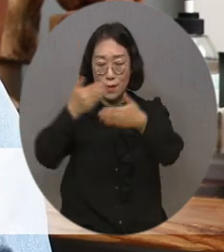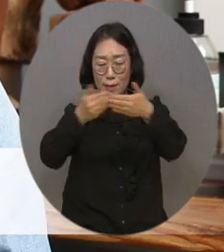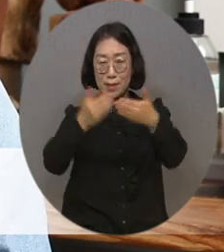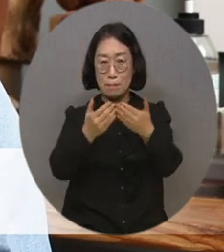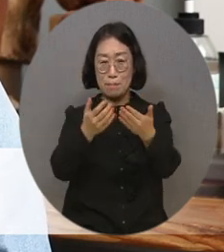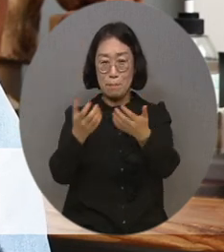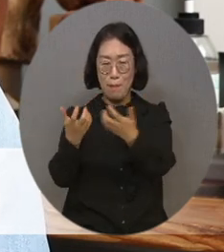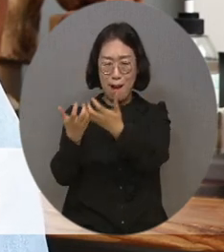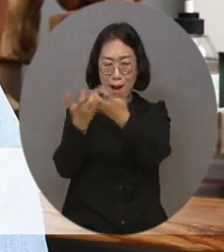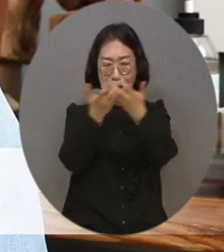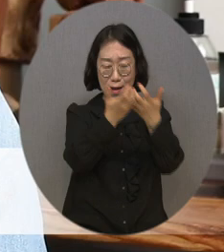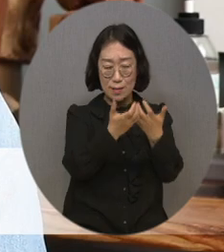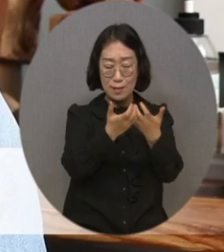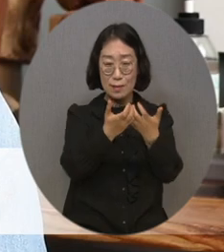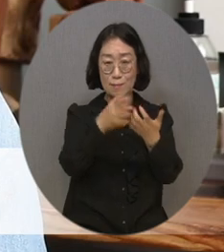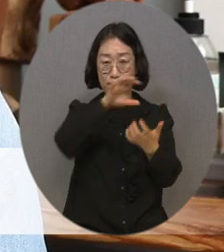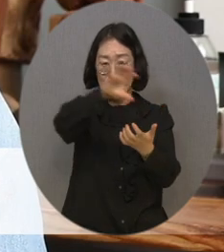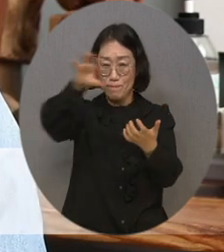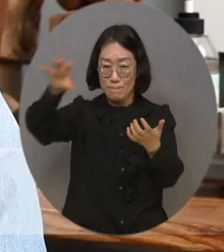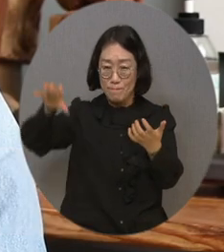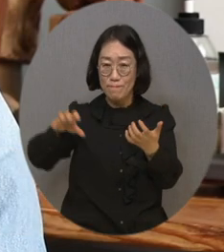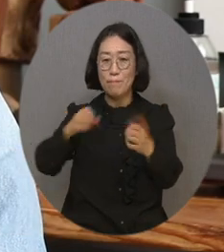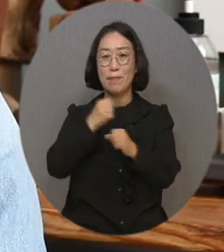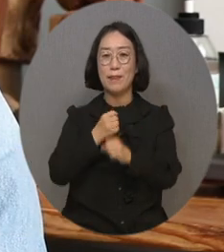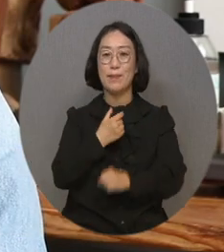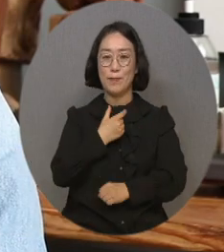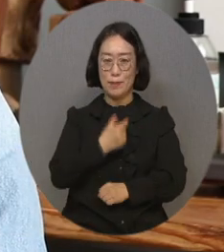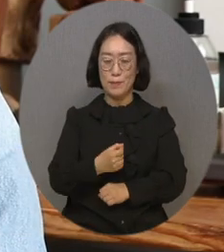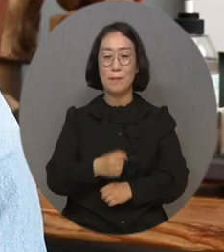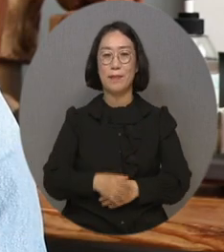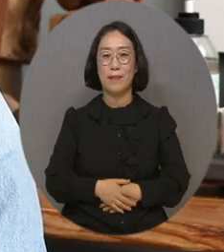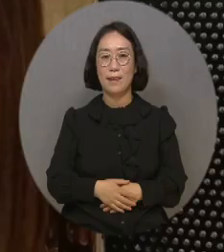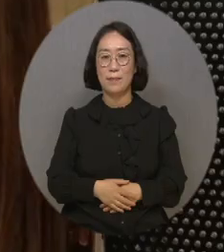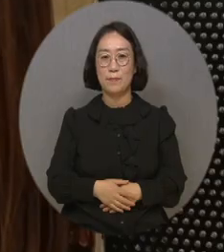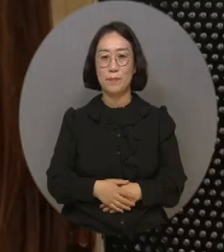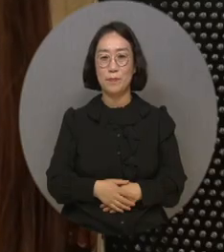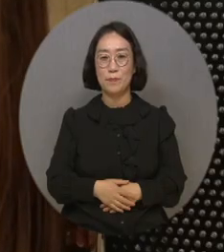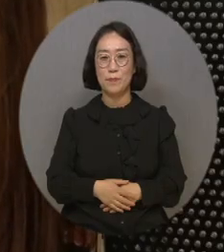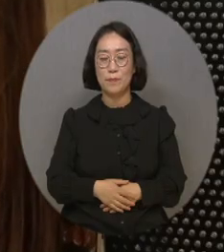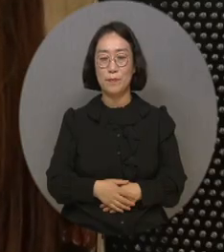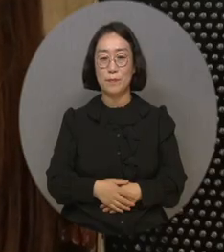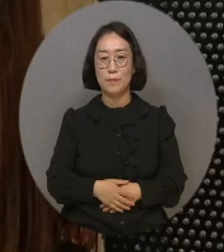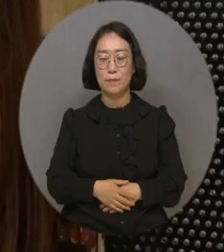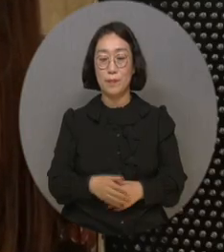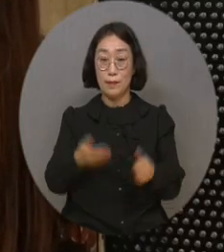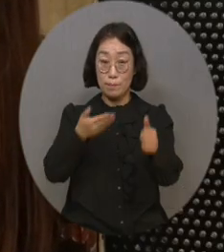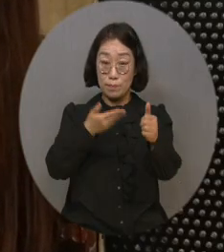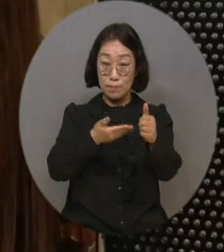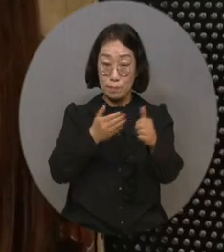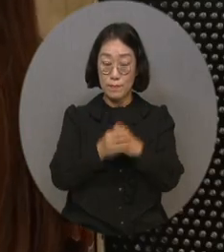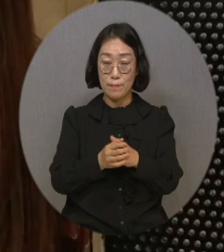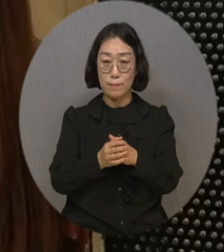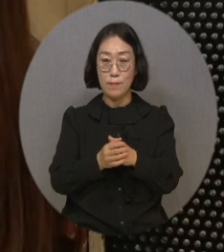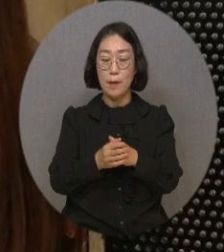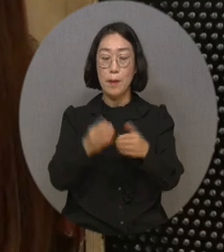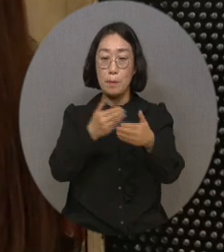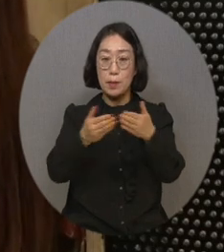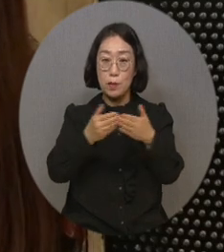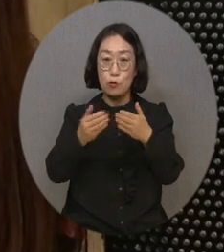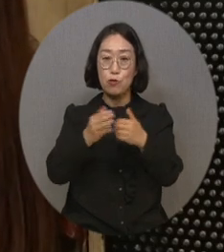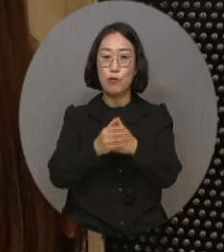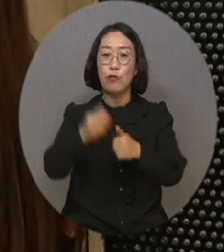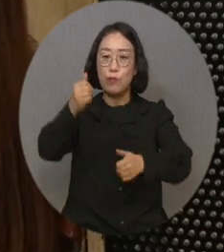그림들로 가득 차 있는 그런 공간을 한번 만들고 싶습니다. 정진홍 작가는 대한민국 미술대전